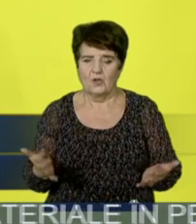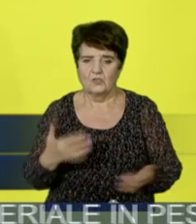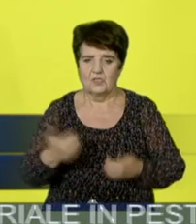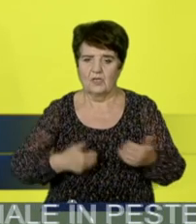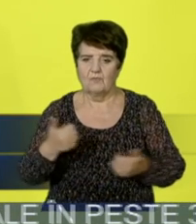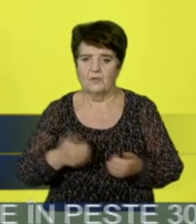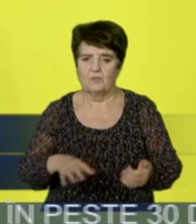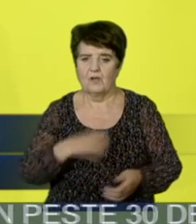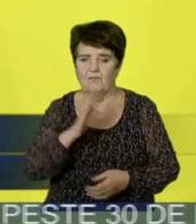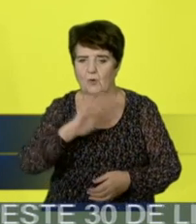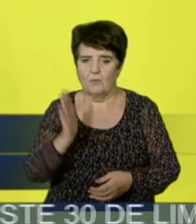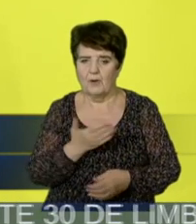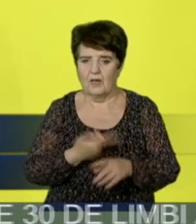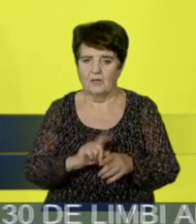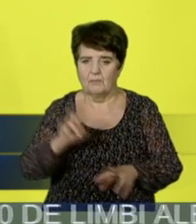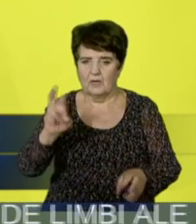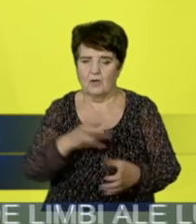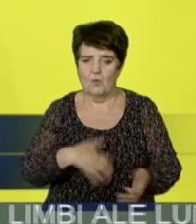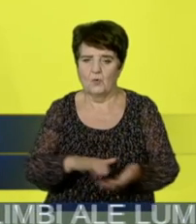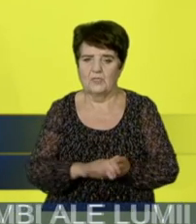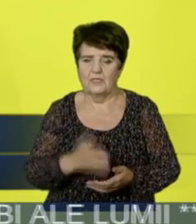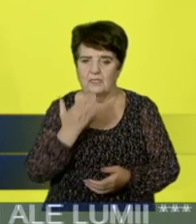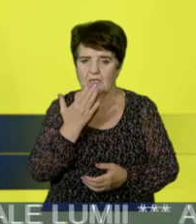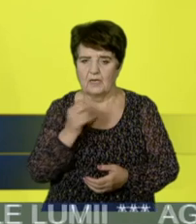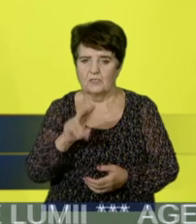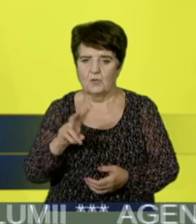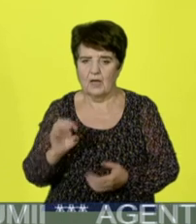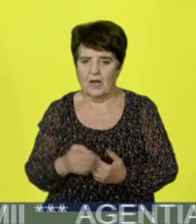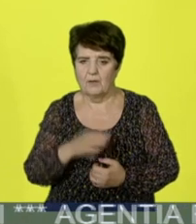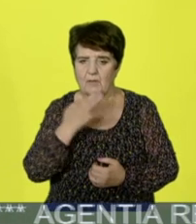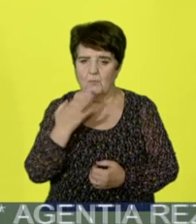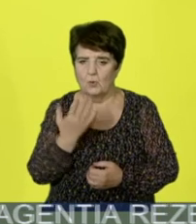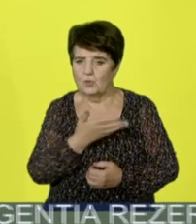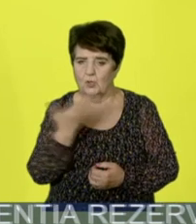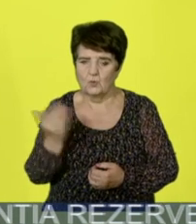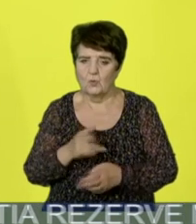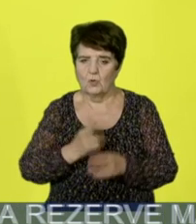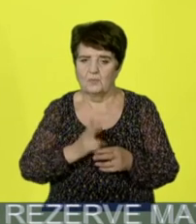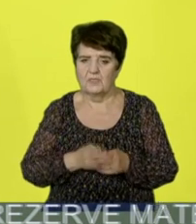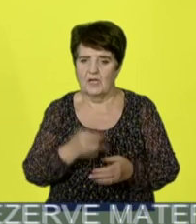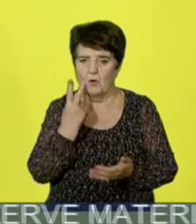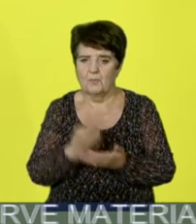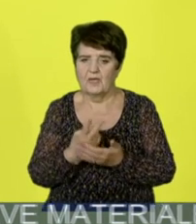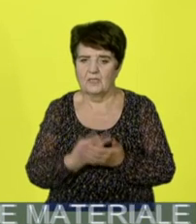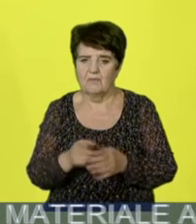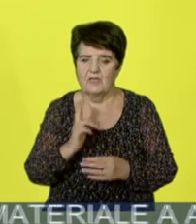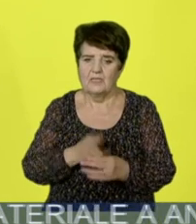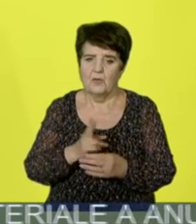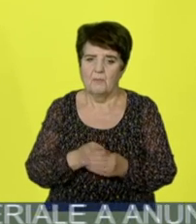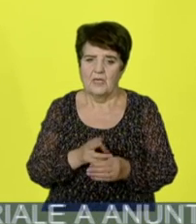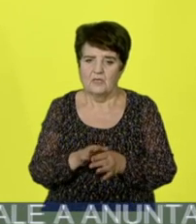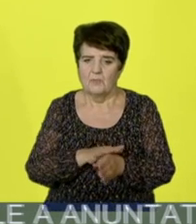pseudo-referendum va fi o palmă peste fața comunității internaționale. Mai mult, nu există obstacole obiective care să împiedice